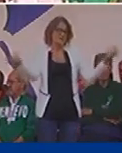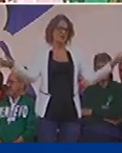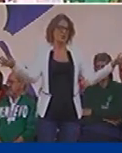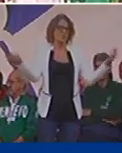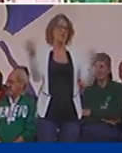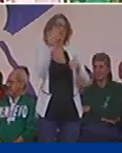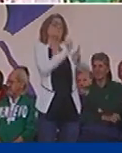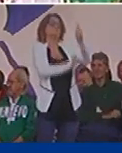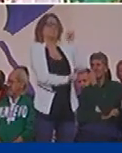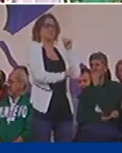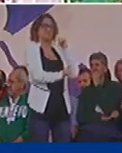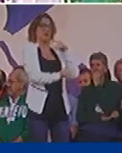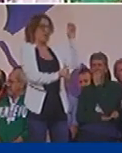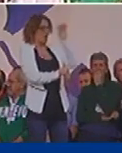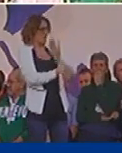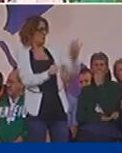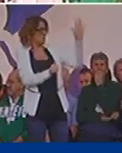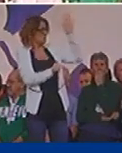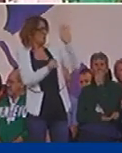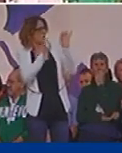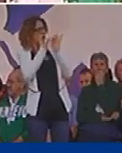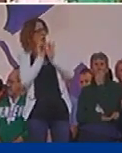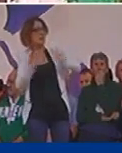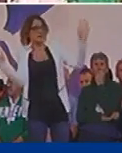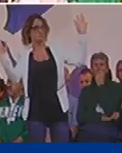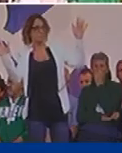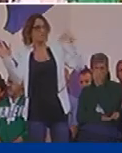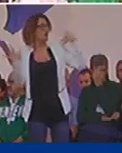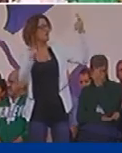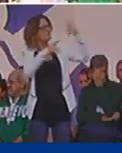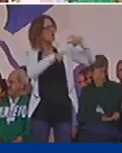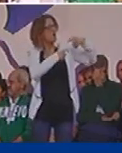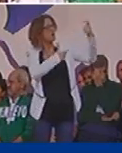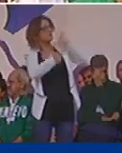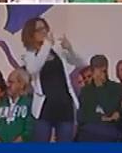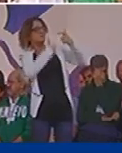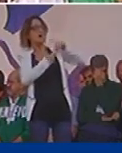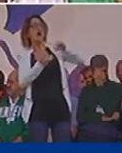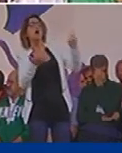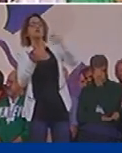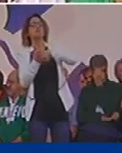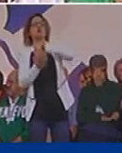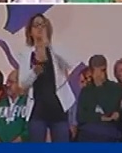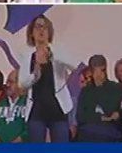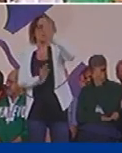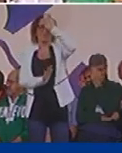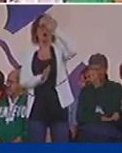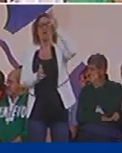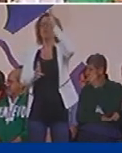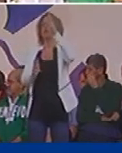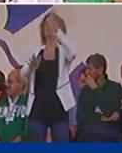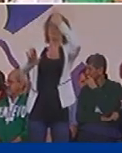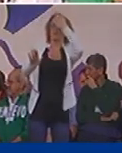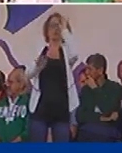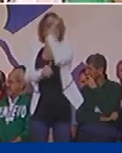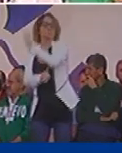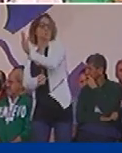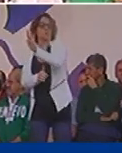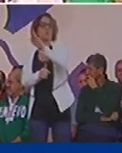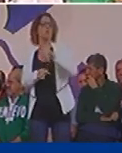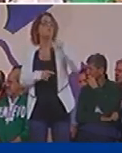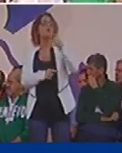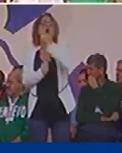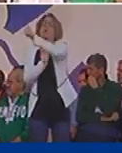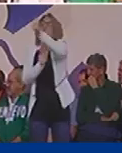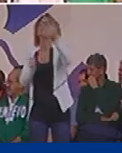prima ci liberiamo dall'Europa dei massoni e delle banche e torniamo padroni a casa nostra, i francesi padroni della Francia e poi loro si